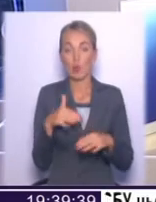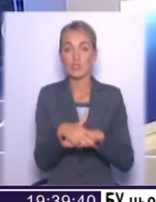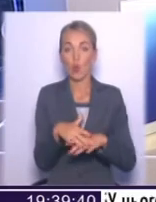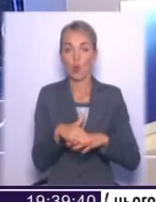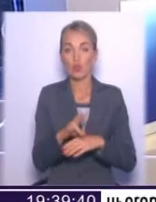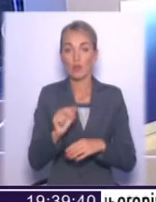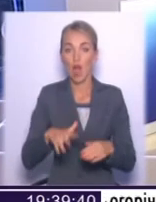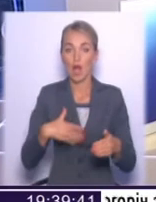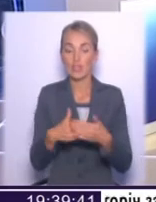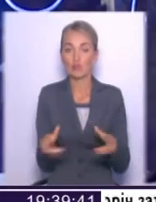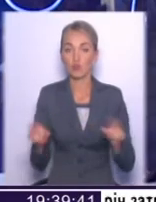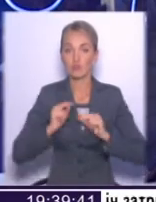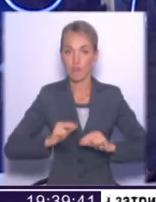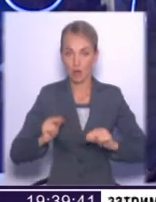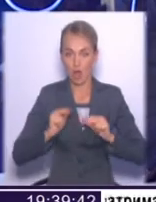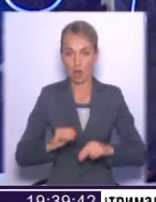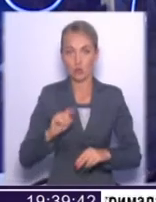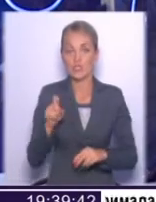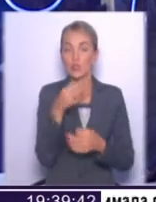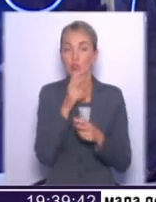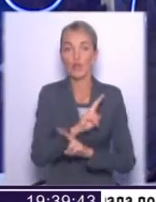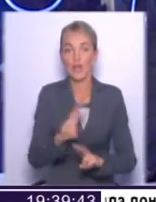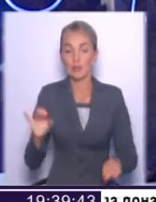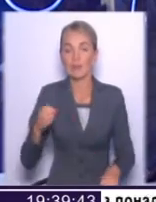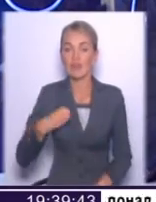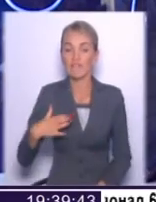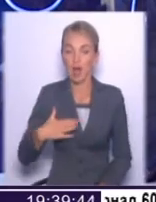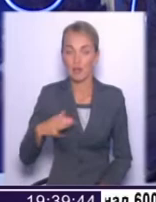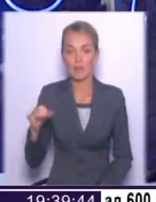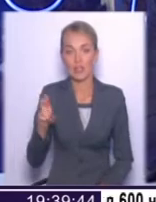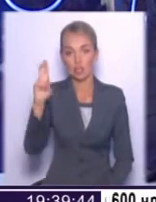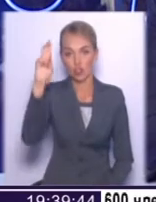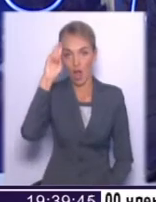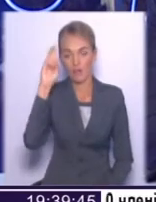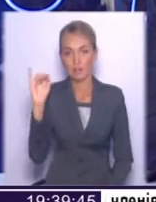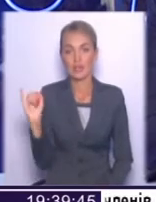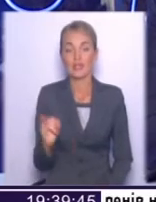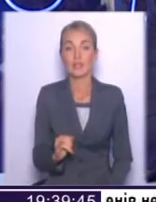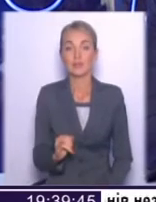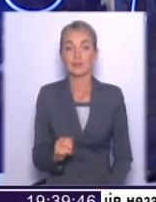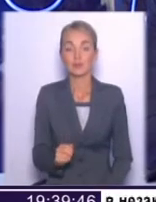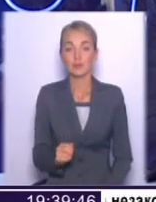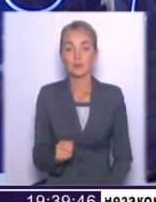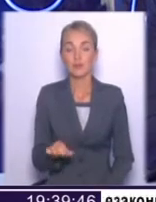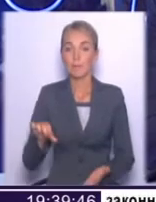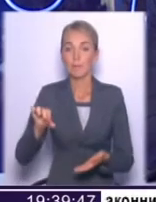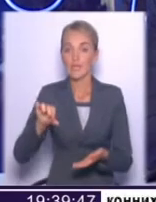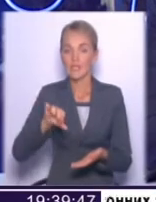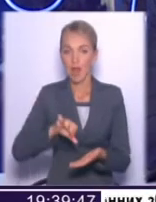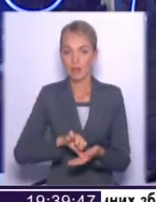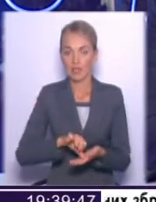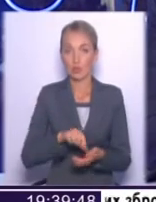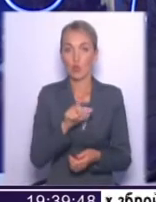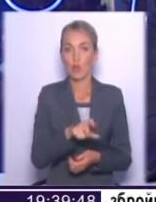на активну співпрацю із будь-якими і приватними, і державними, і представленими